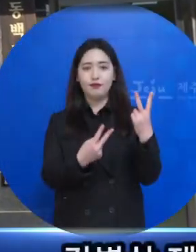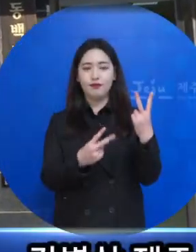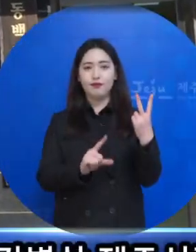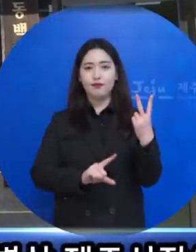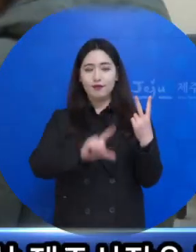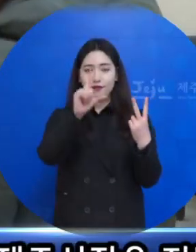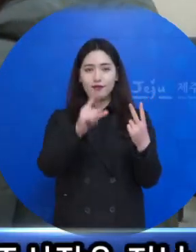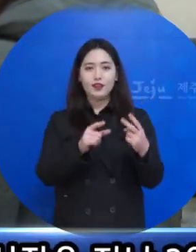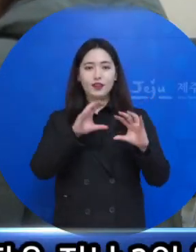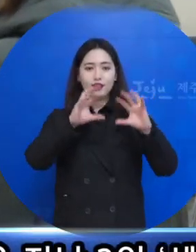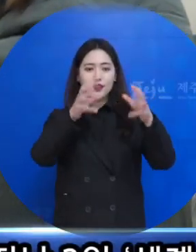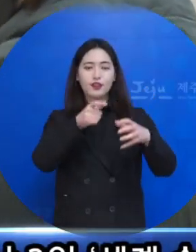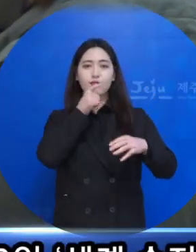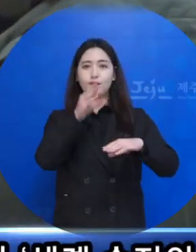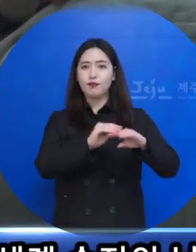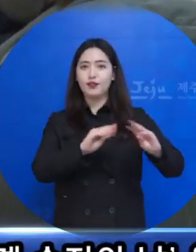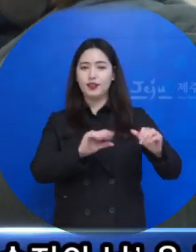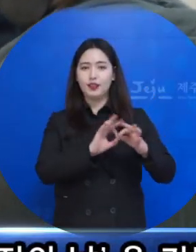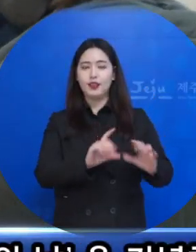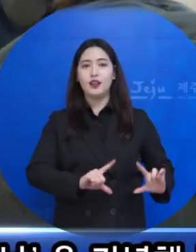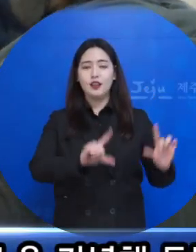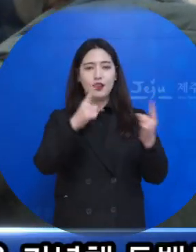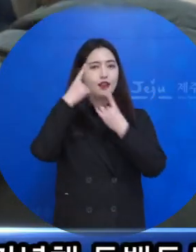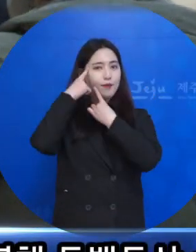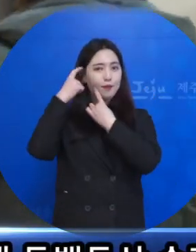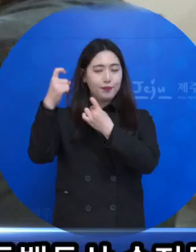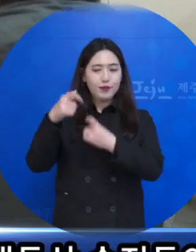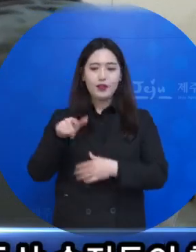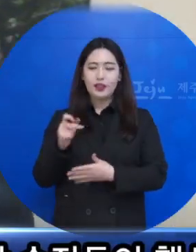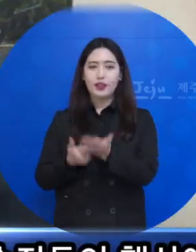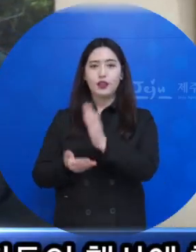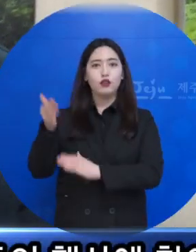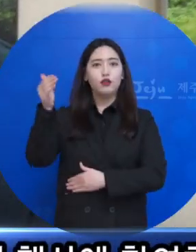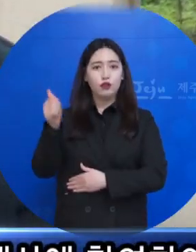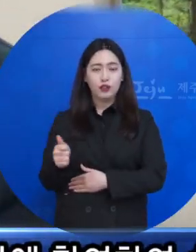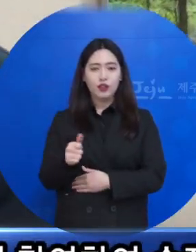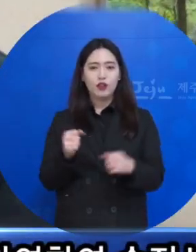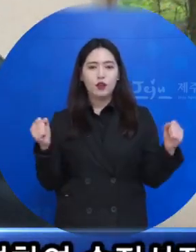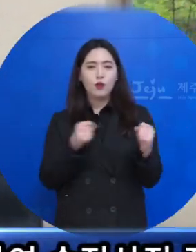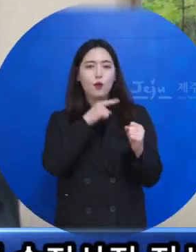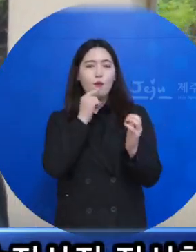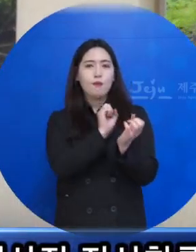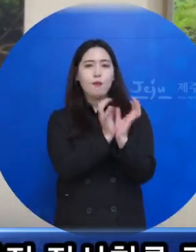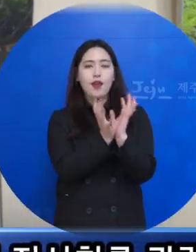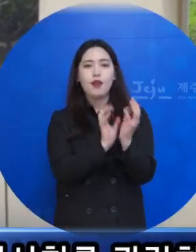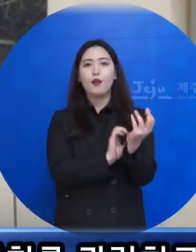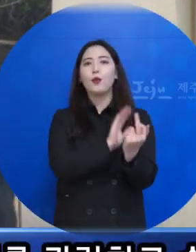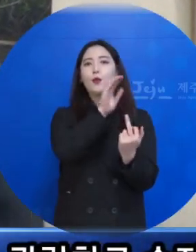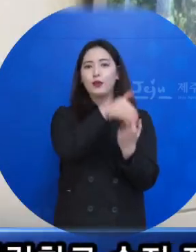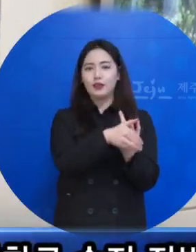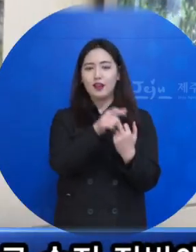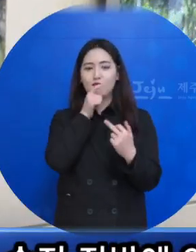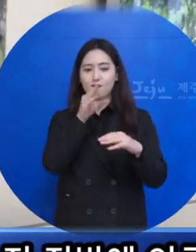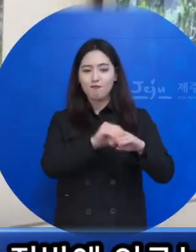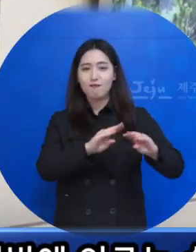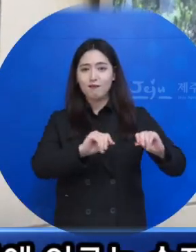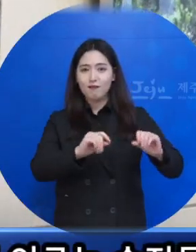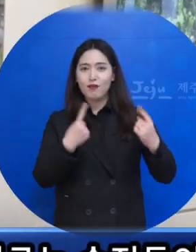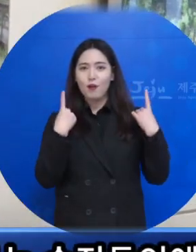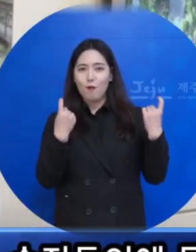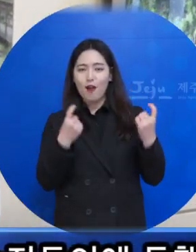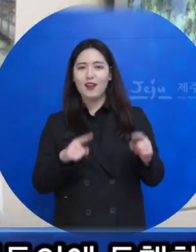강병삼 제주시장은 지난 2일 세계 습지의 날을 기념해 동백동산 습지 투어 행사에 참여하여 습지